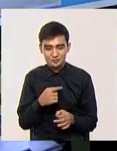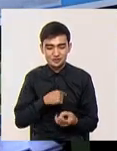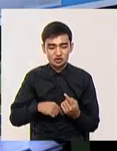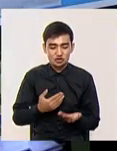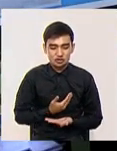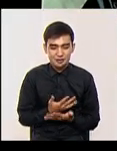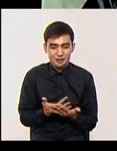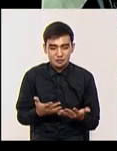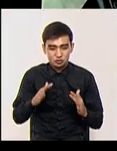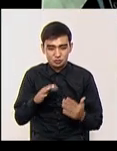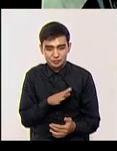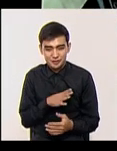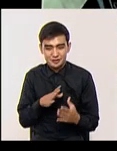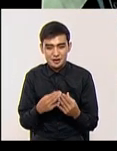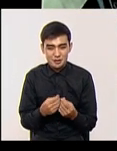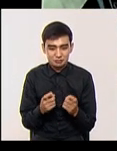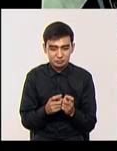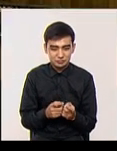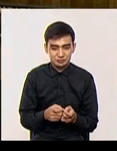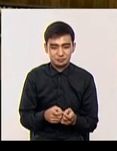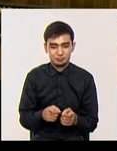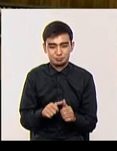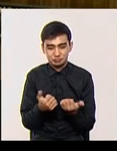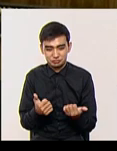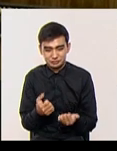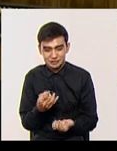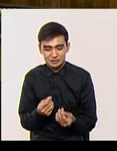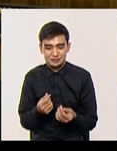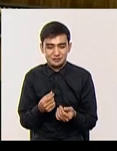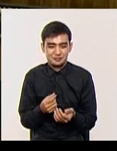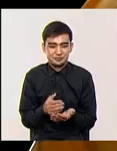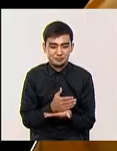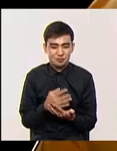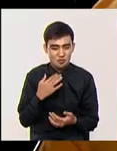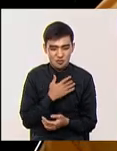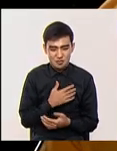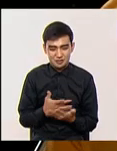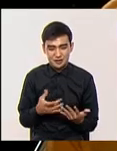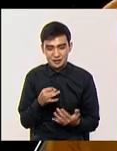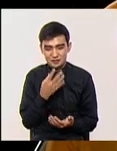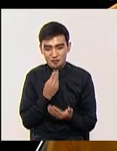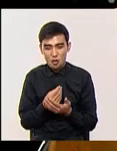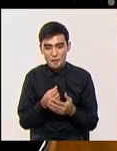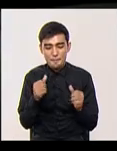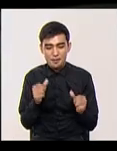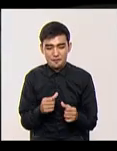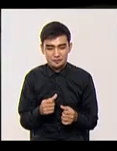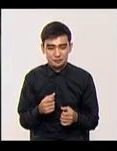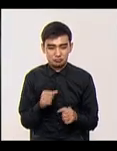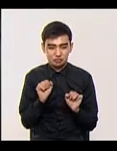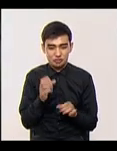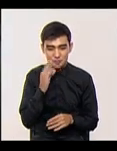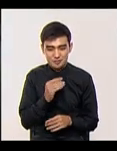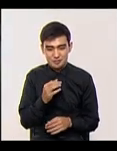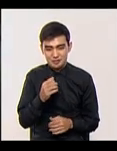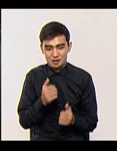бывают разные ситуации, семейные конфликты, разводы, раздел имущества и многое другое. И отстаивать свои права должен уметь каждый. А